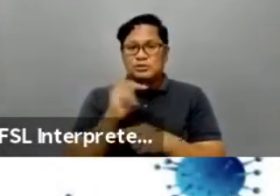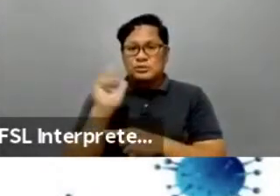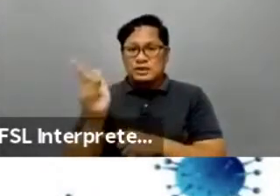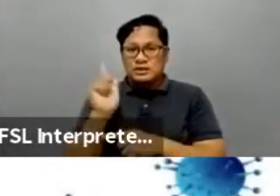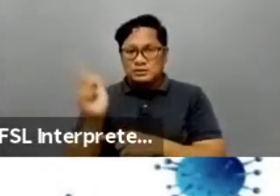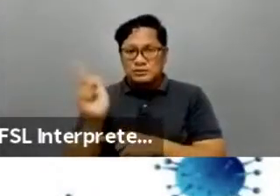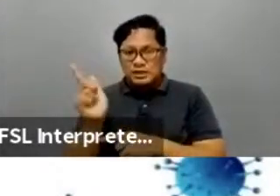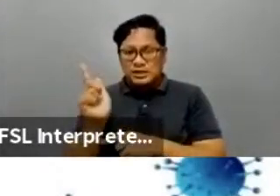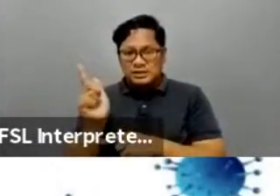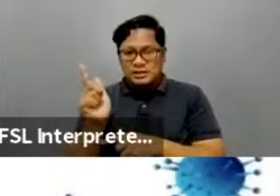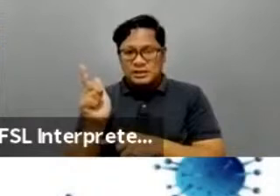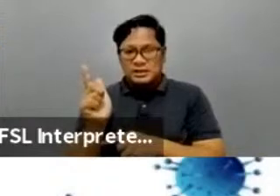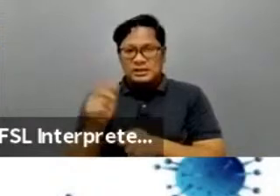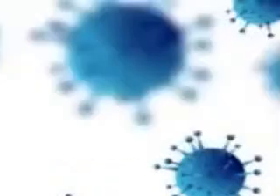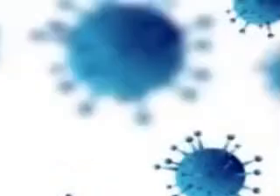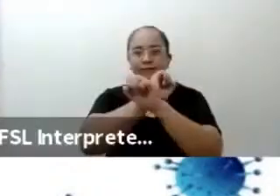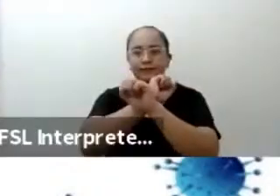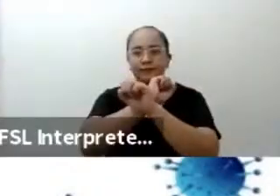to